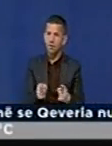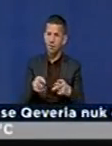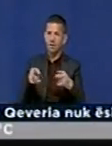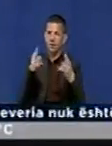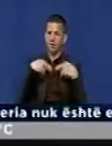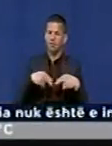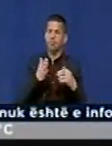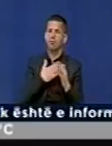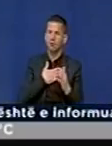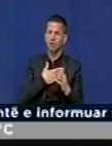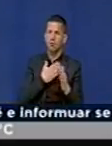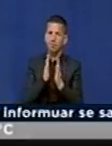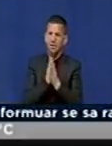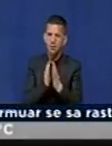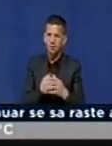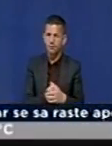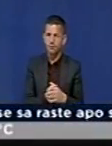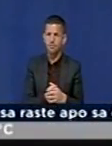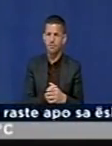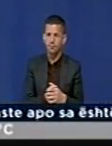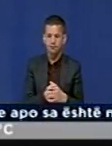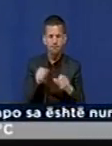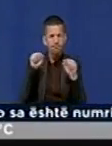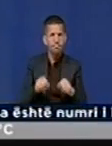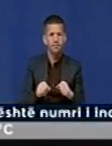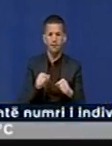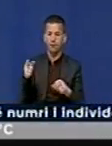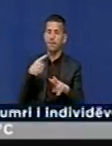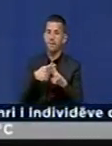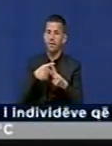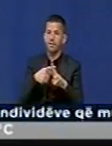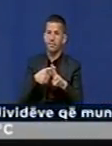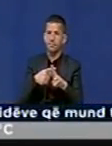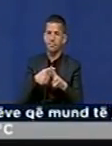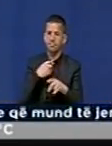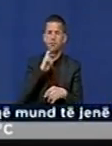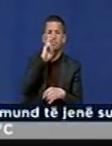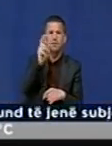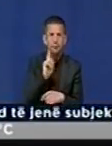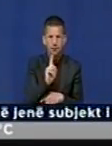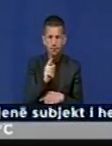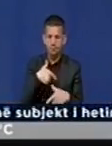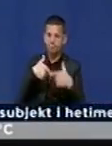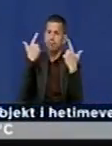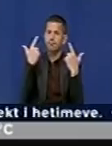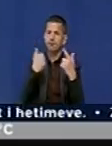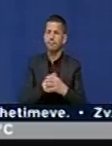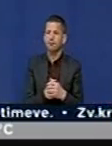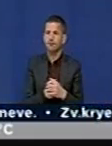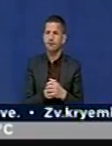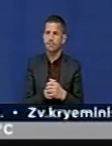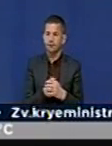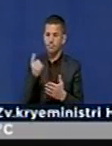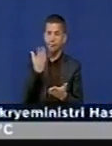në rrjedhë, ju kësha lutë. Për jetë koreksis, zoti Haradinaj, se nuk ka punë replike, kjo për duhet ta them kështu. Ju keni